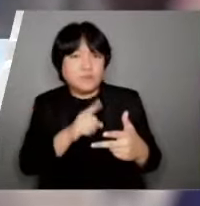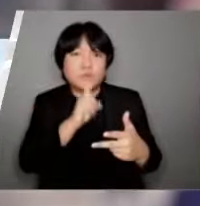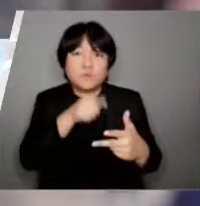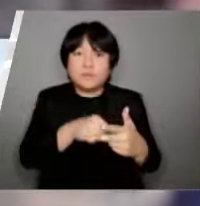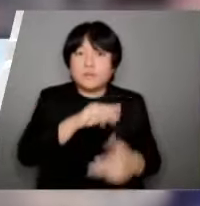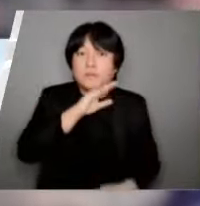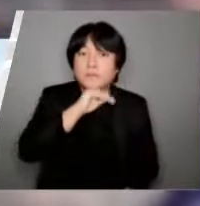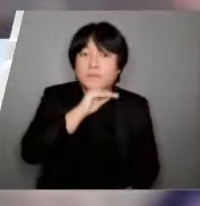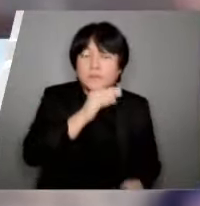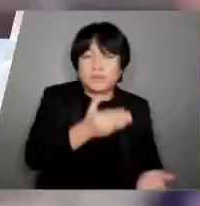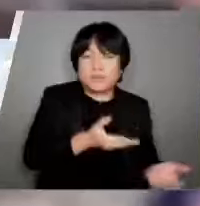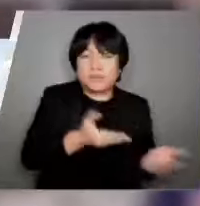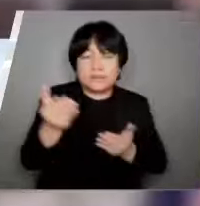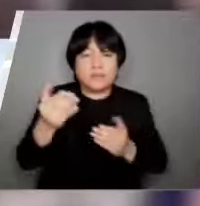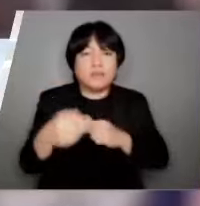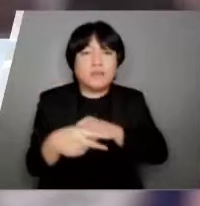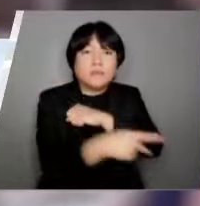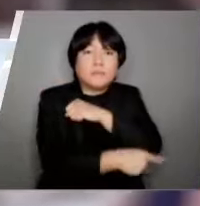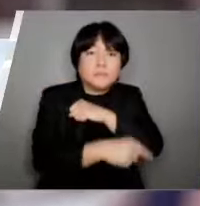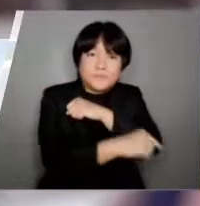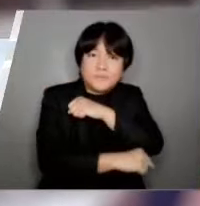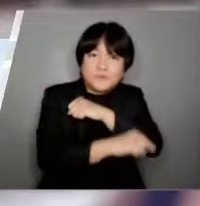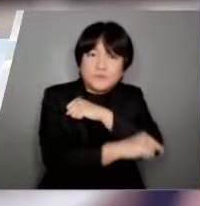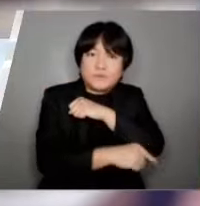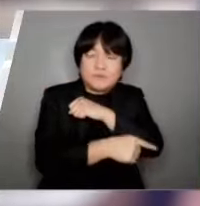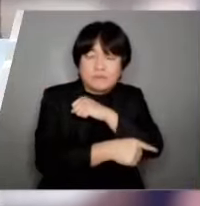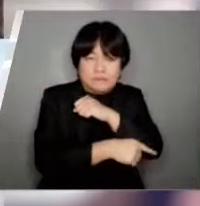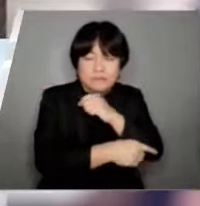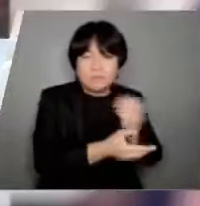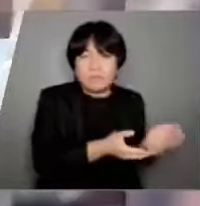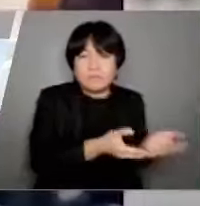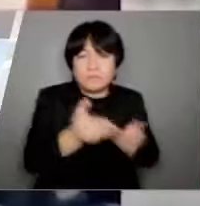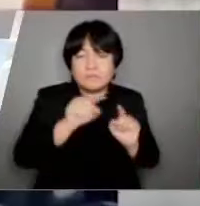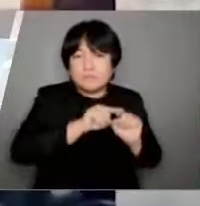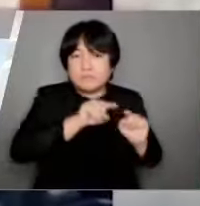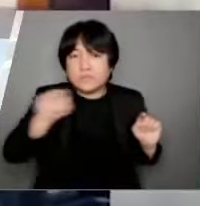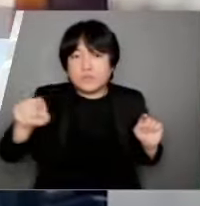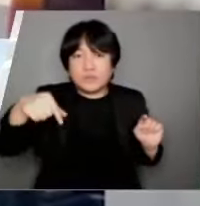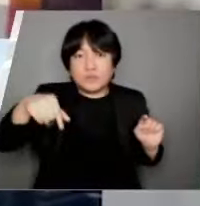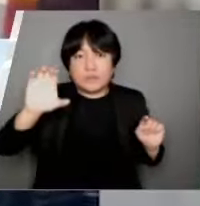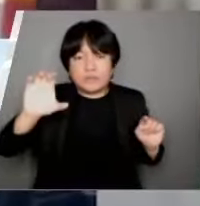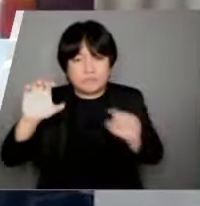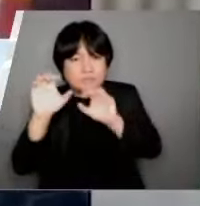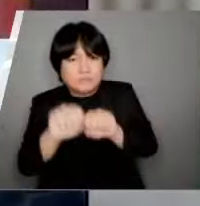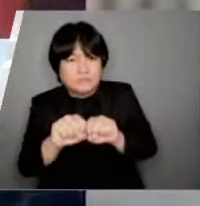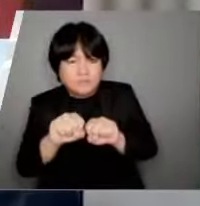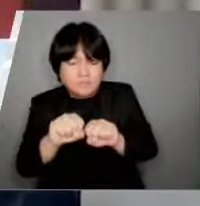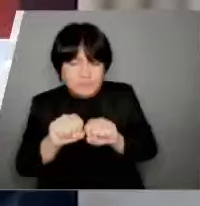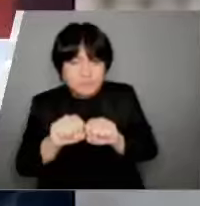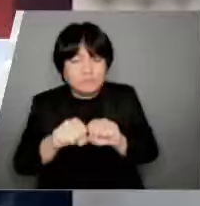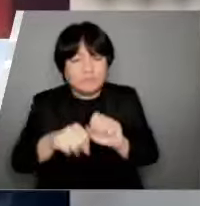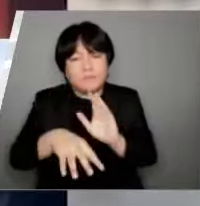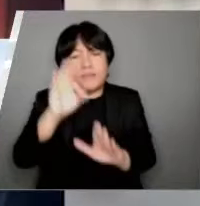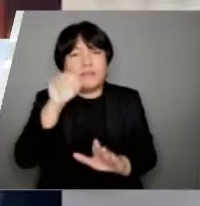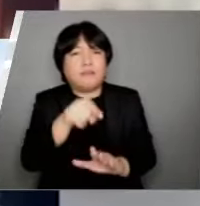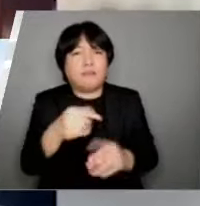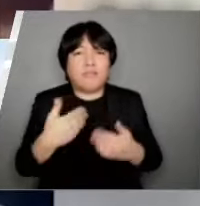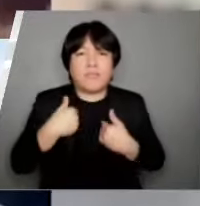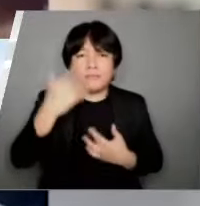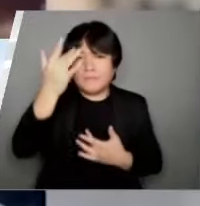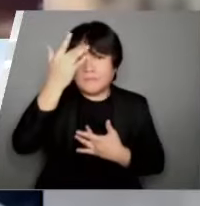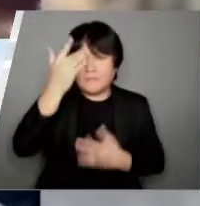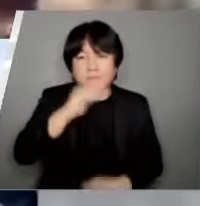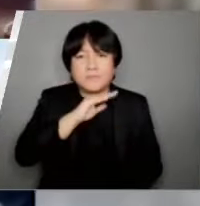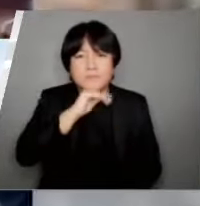Sariaya, Quezon, nagpositibo sa African Swine Fever o ASF. 87 ang laman ng isang truck, habang 6